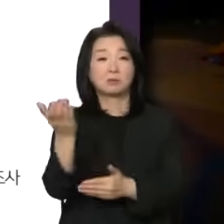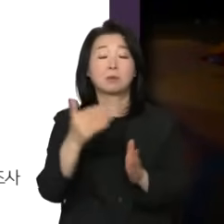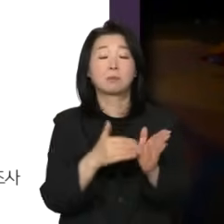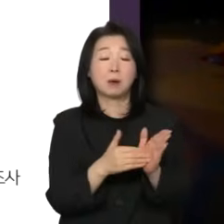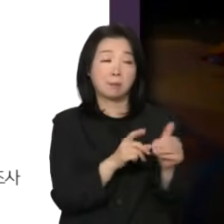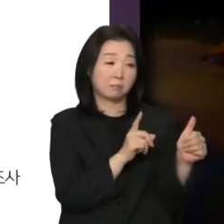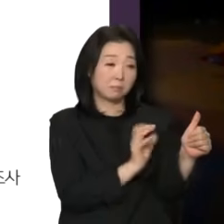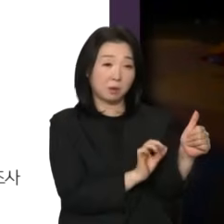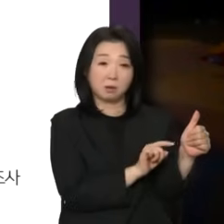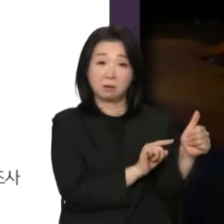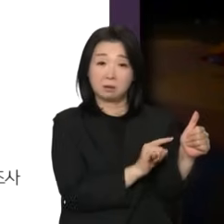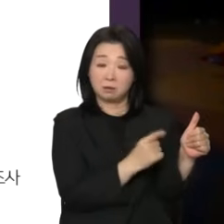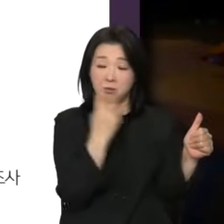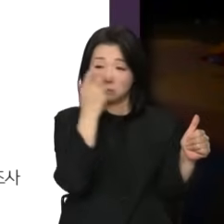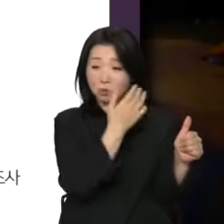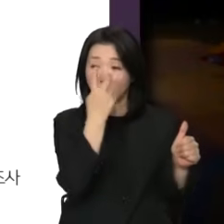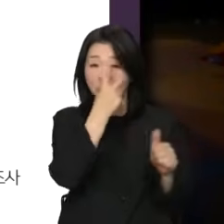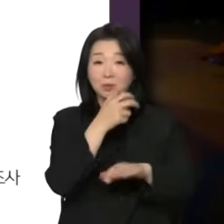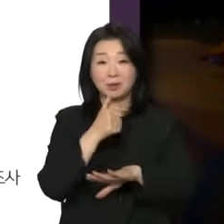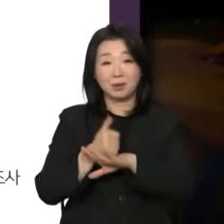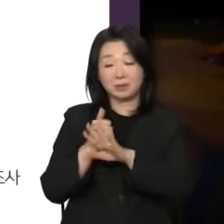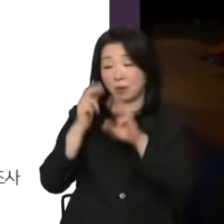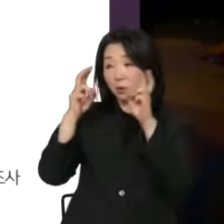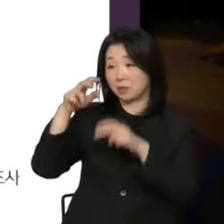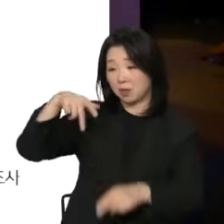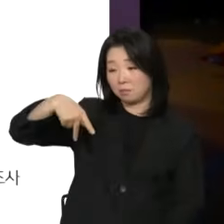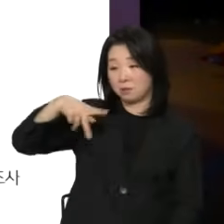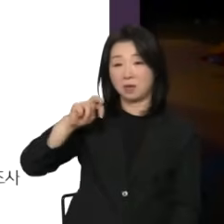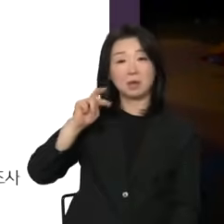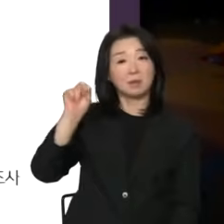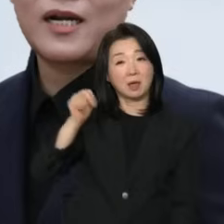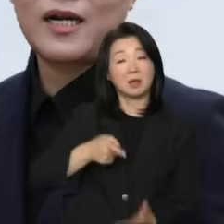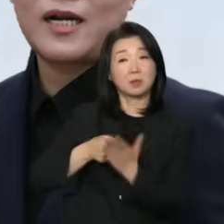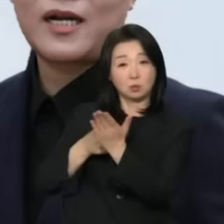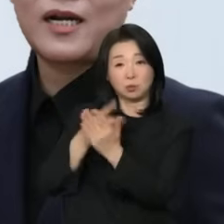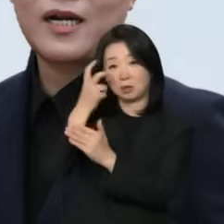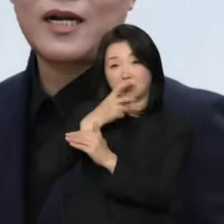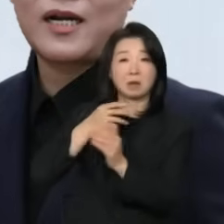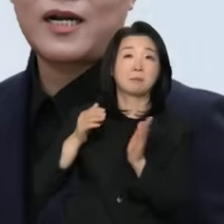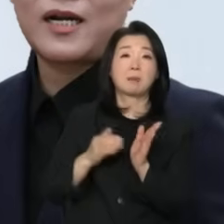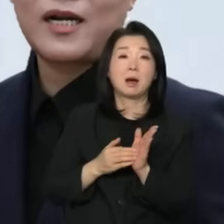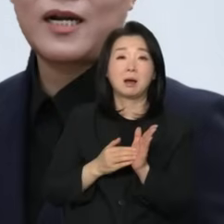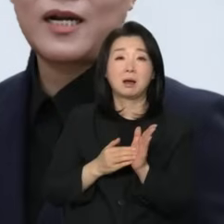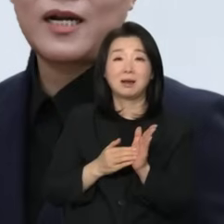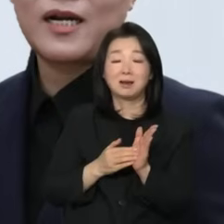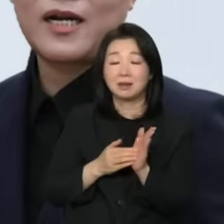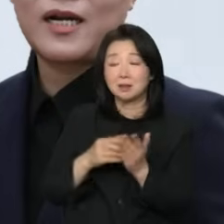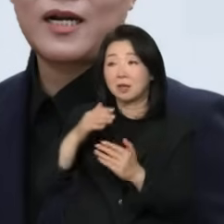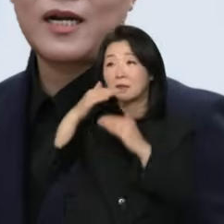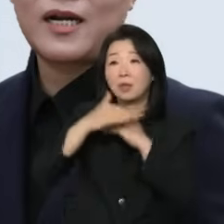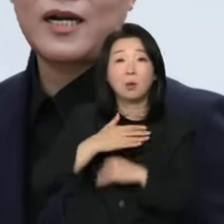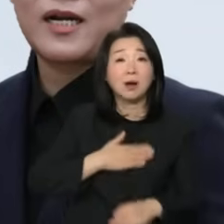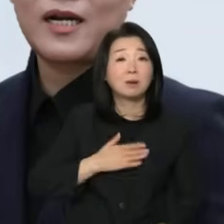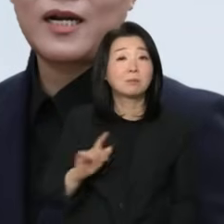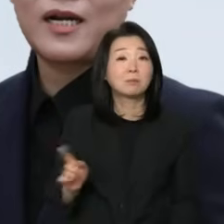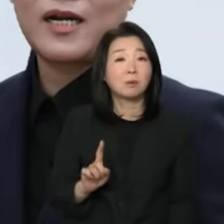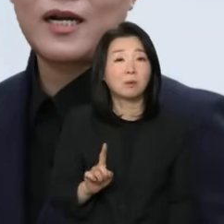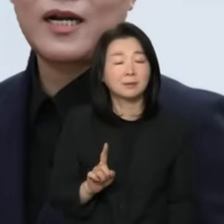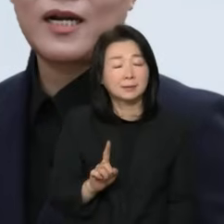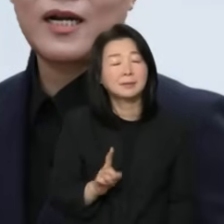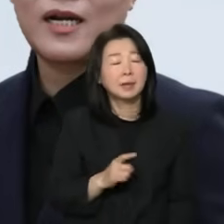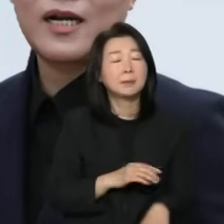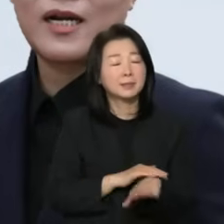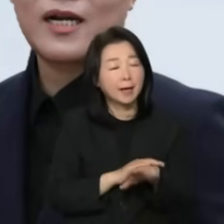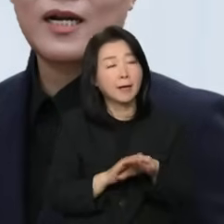명 씨는 여론조사 업체 PNR에 조사를 의뢰합니다. 대충 어떻게 나왔는지 좀 알 수 없을까? 아, 잘